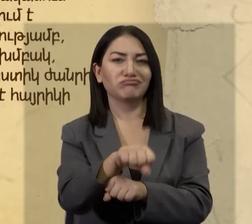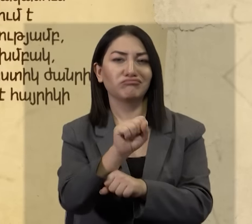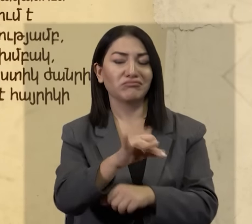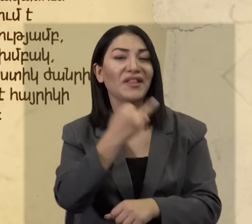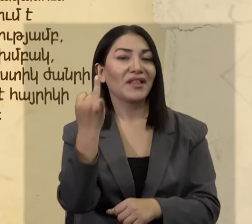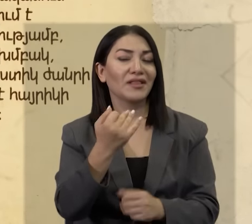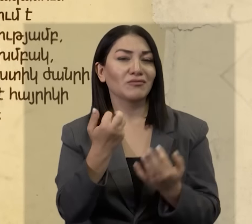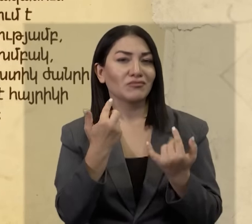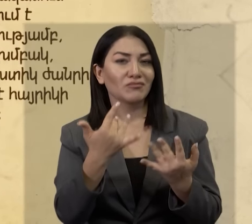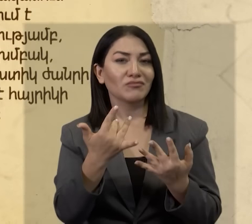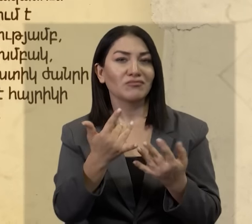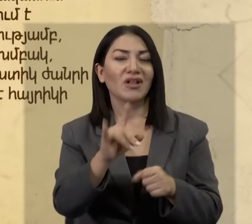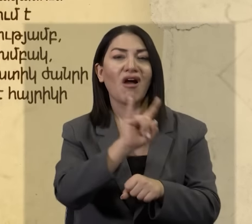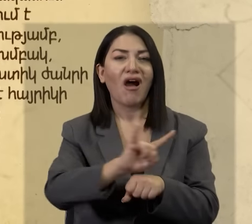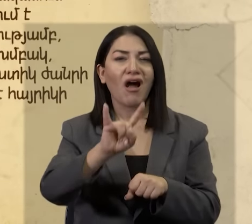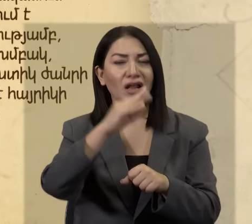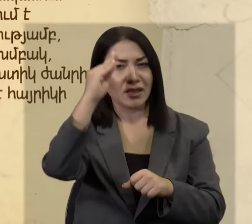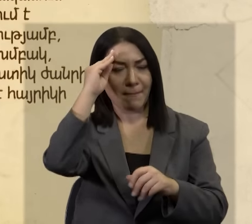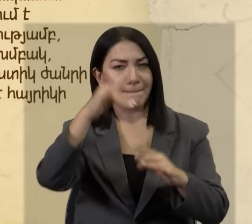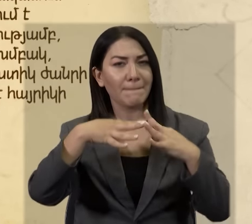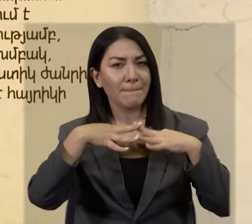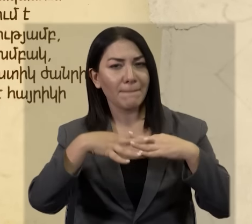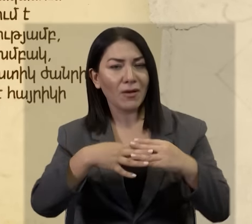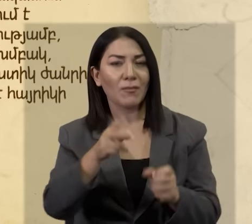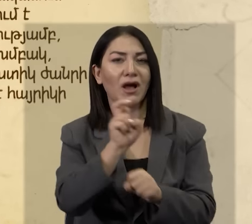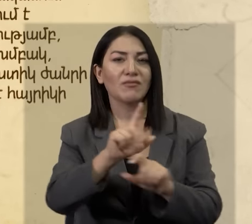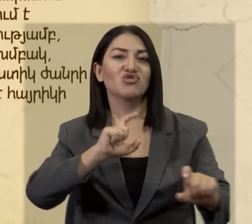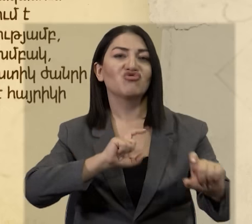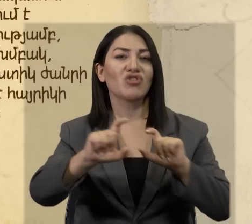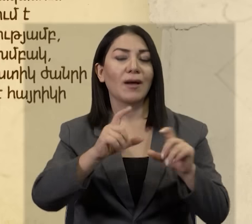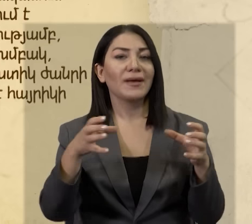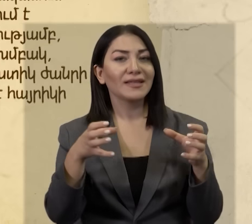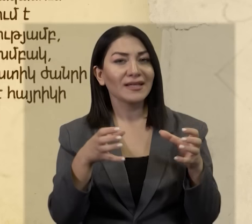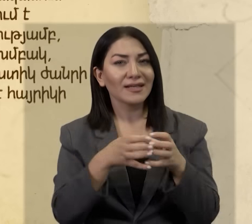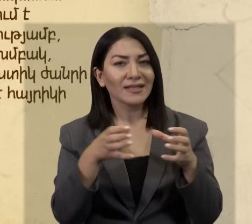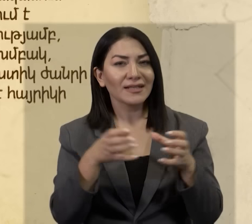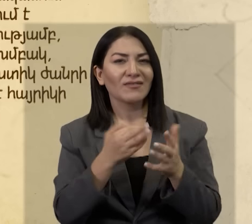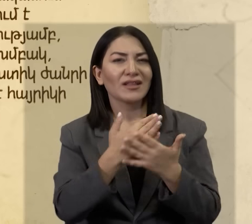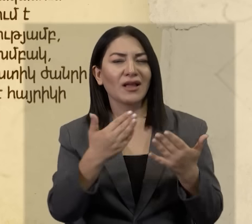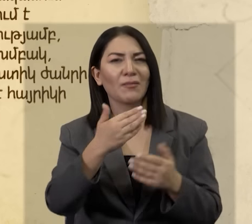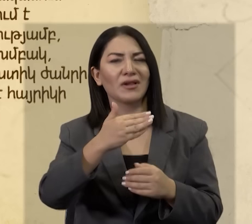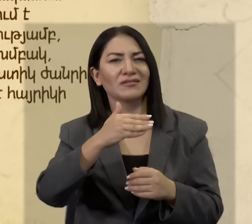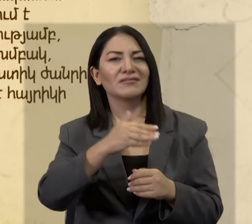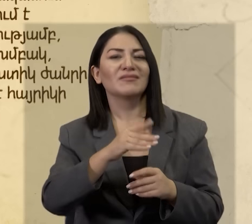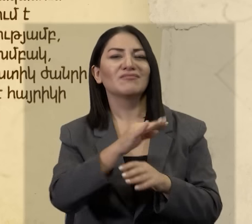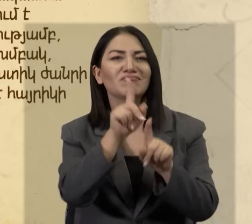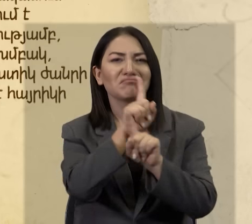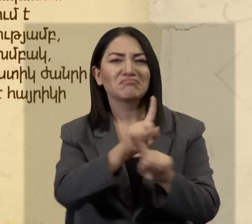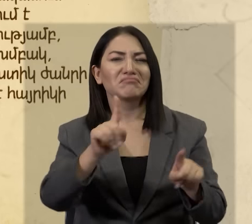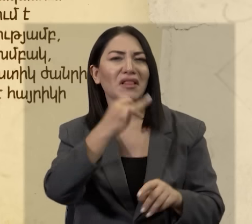մասնակցել օլիմպիադաների եւ հիմնականում հաղթում է։ Հետաքրքրվում է արհեստական բանականությամբ, հաճախում է շախմատի խմբակ, կարդում